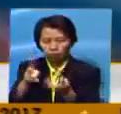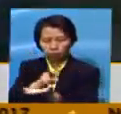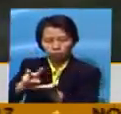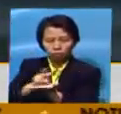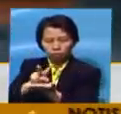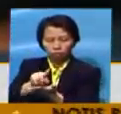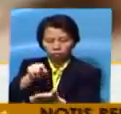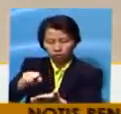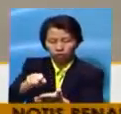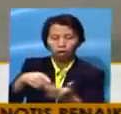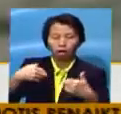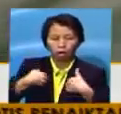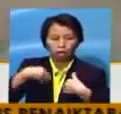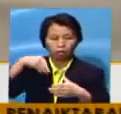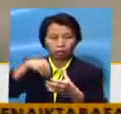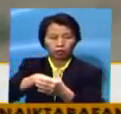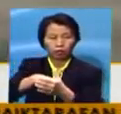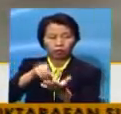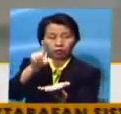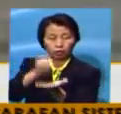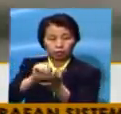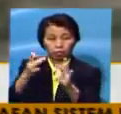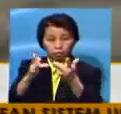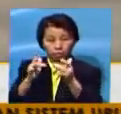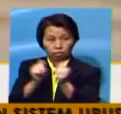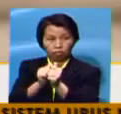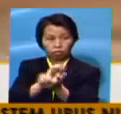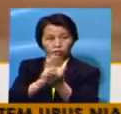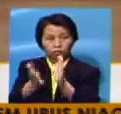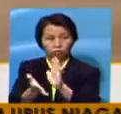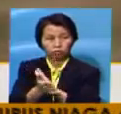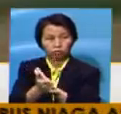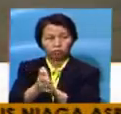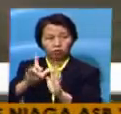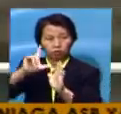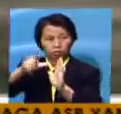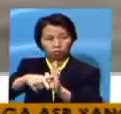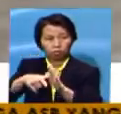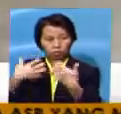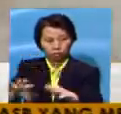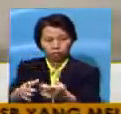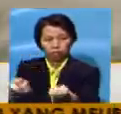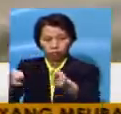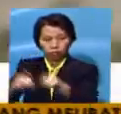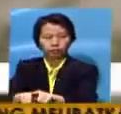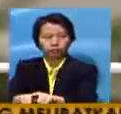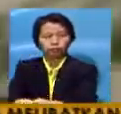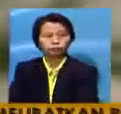Taufik dimuat naik di media sosial dan menjadi tular tidak lama selepas